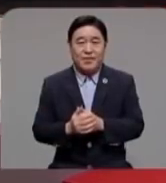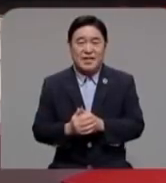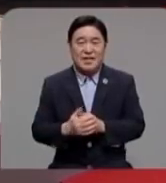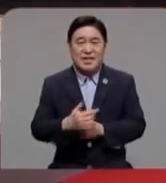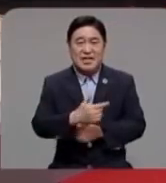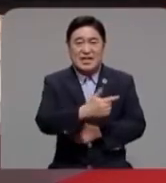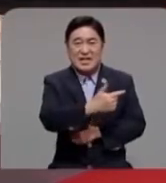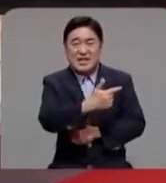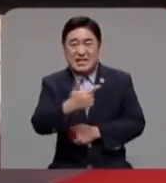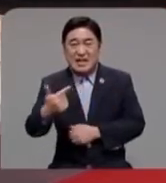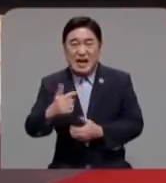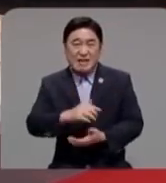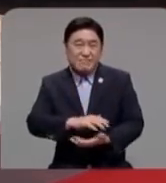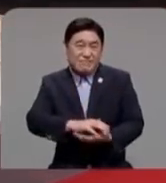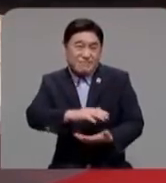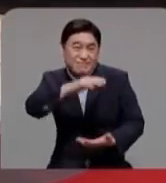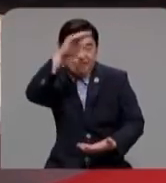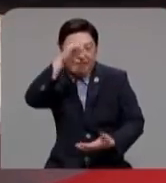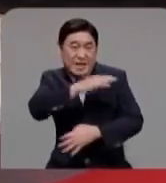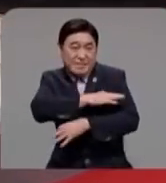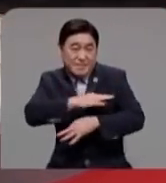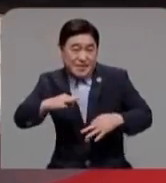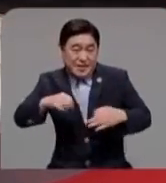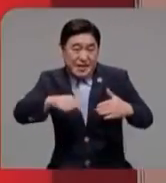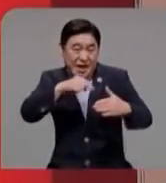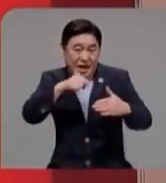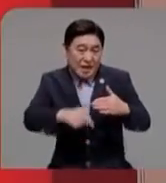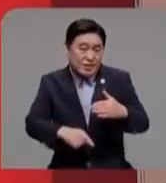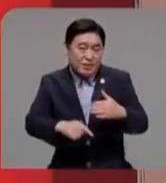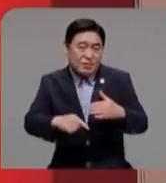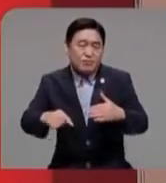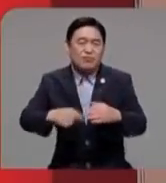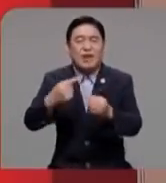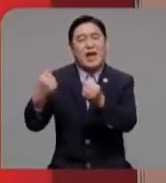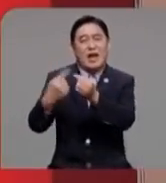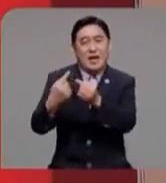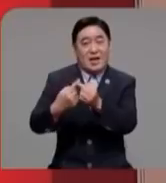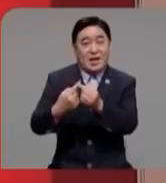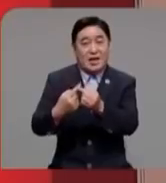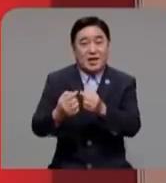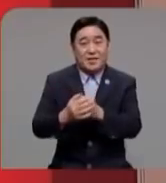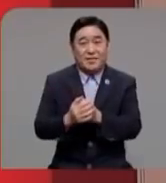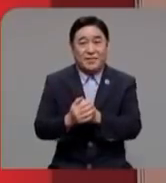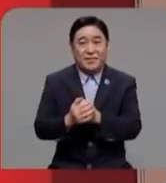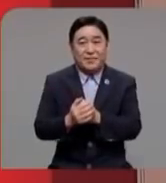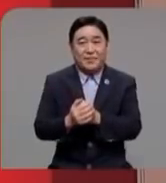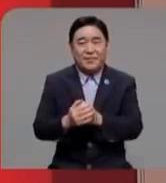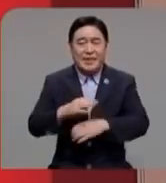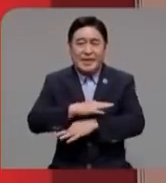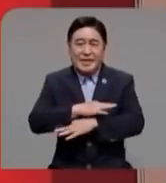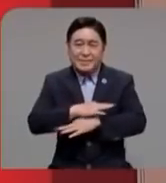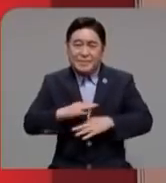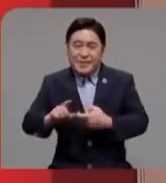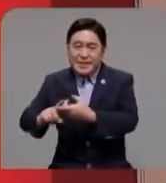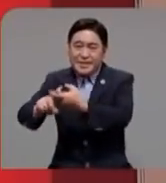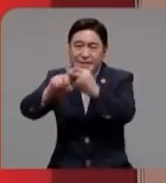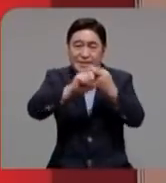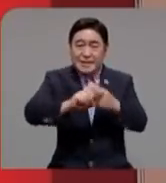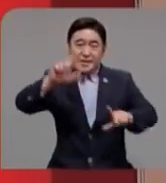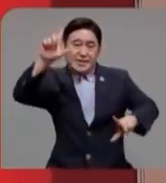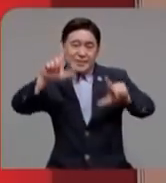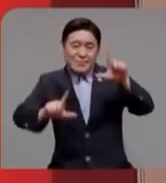빙산의 일각으로서 많은 부패 사건들이 바닥에 깔려 있고 그리고 이런 부패 카르텔